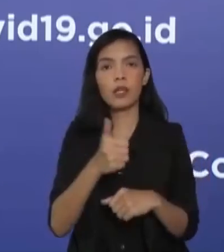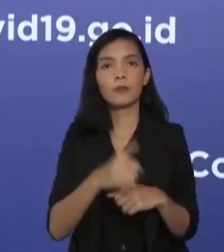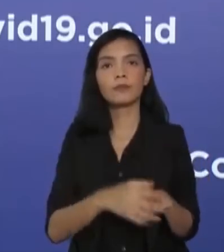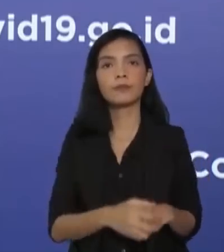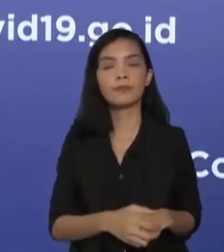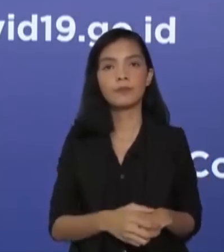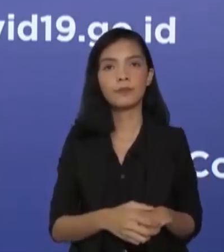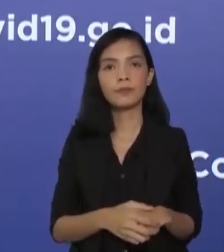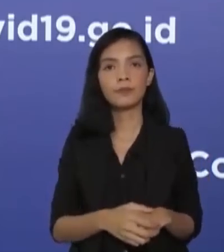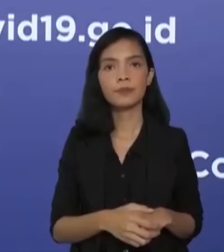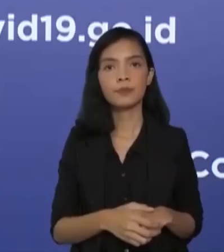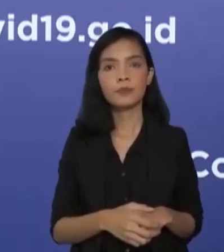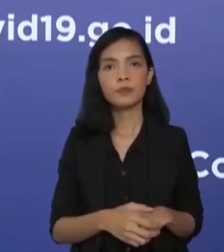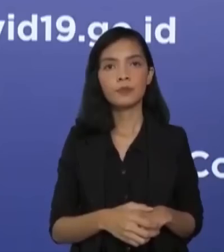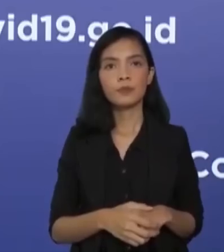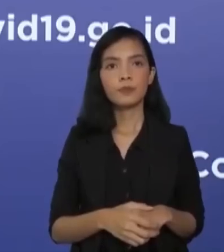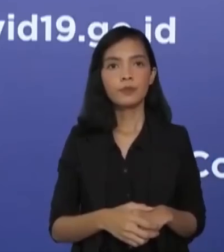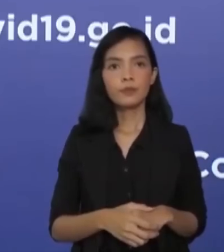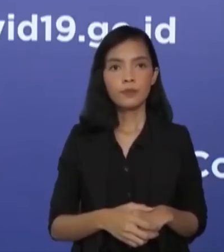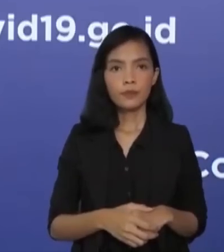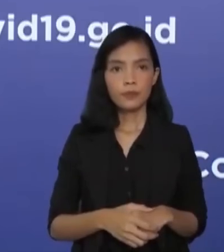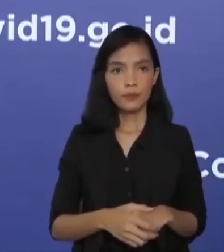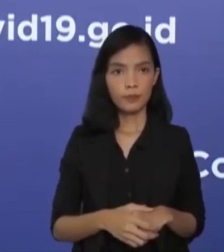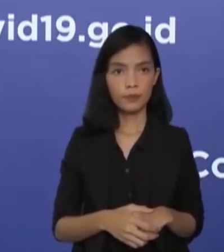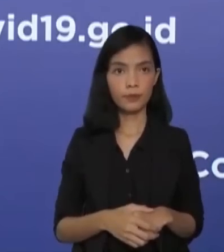Kami ingin menyampaikan bahwa